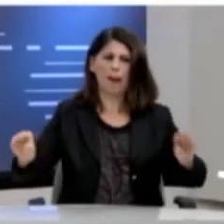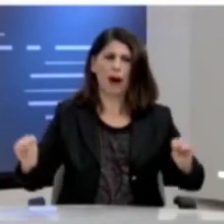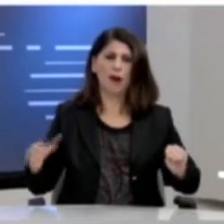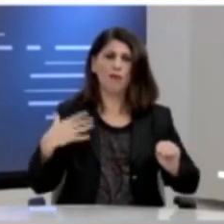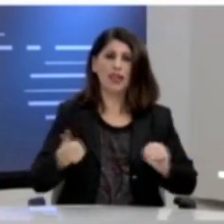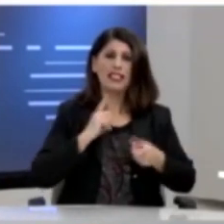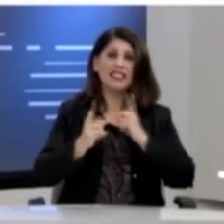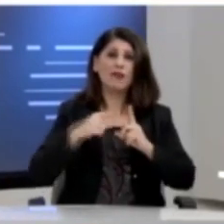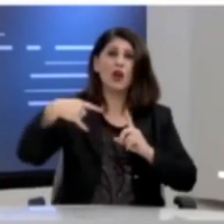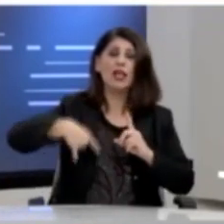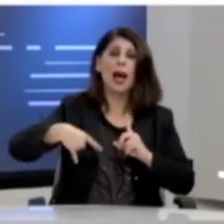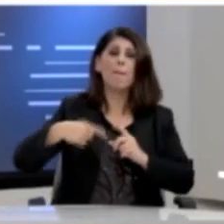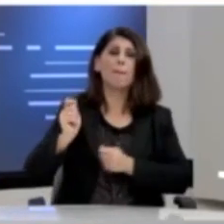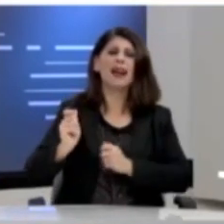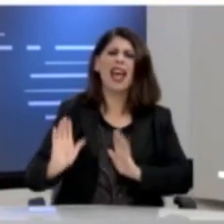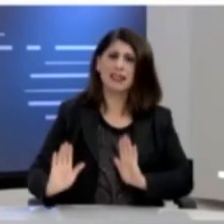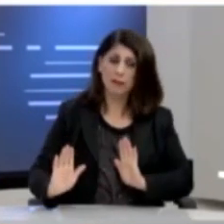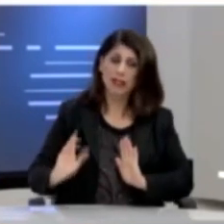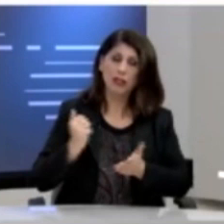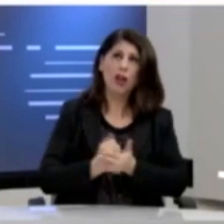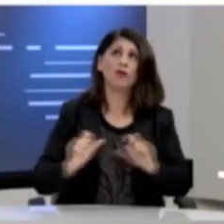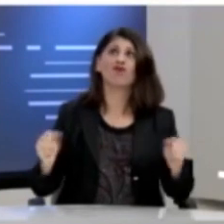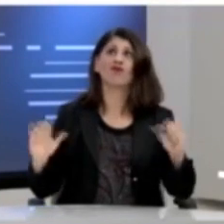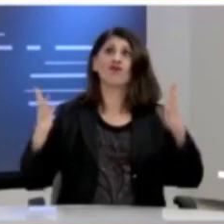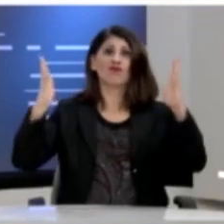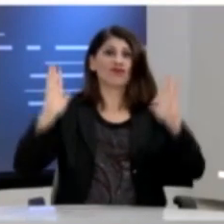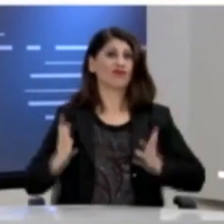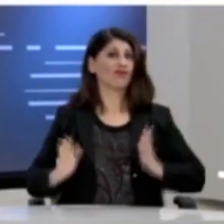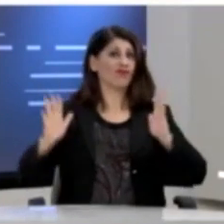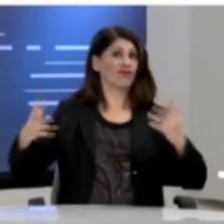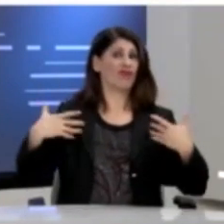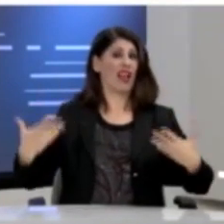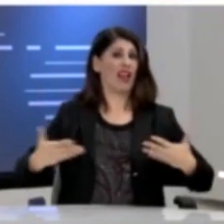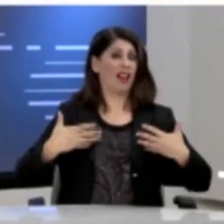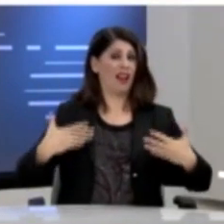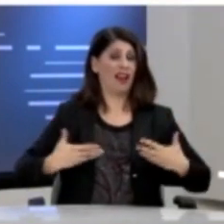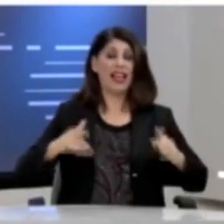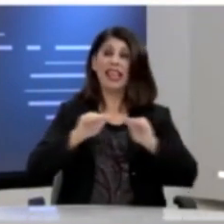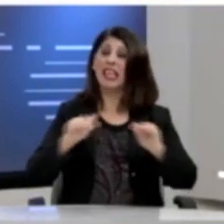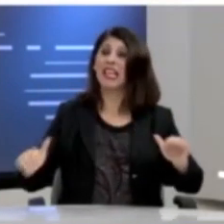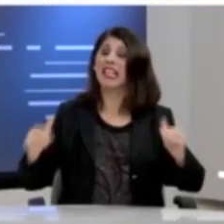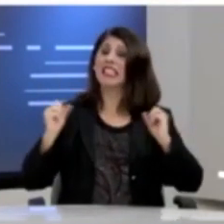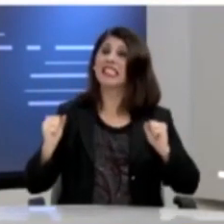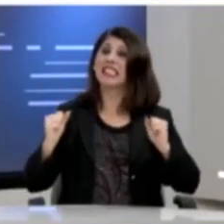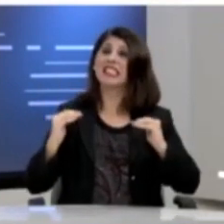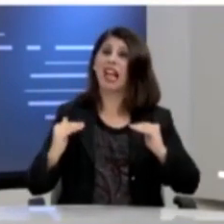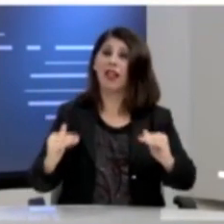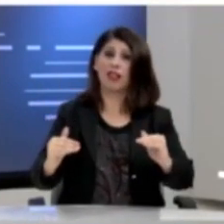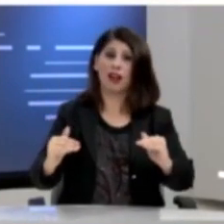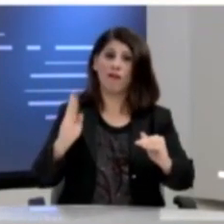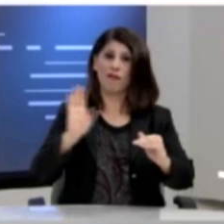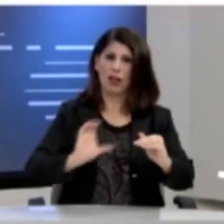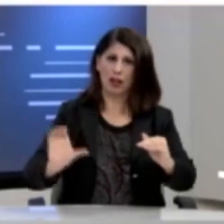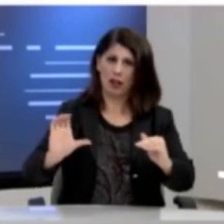Πρεσπών και οι πανηγυρισμοί περί ειρήνης σταθερότητας στα Βαλκάνια μετά την ένταξη της πρώην